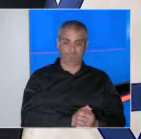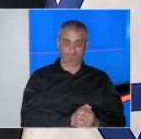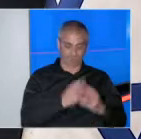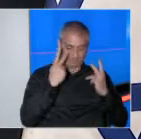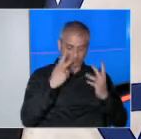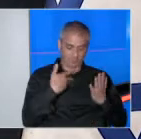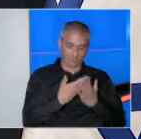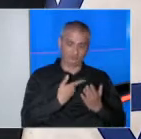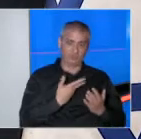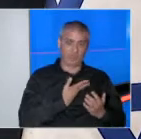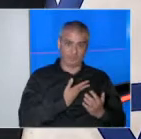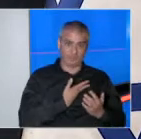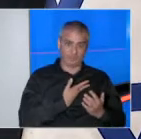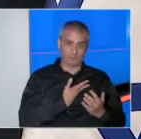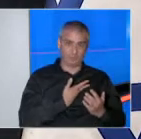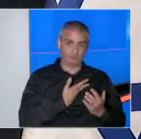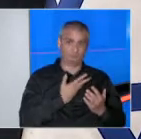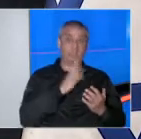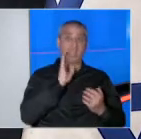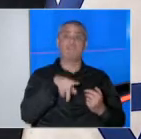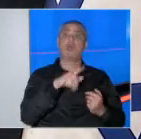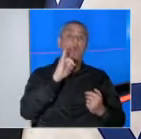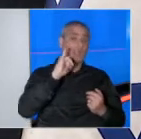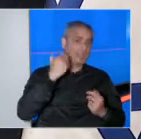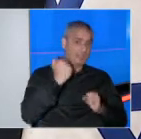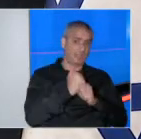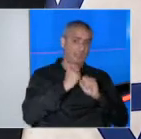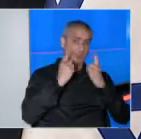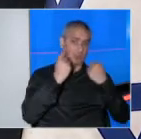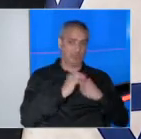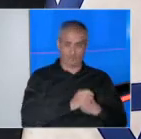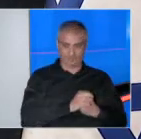משמעות ההצעה שקיבלנו, גם אם הייתה מתממשת,